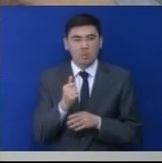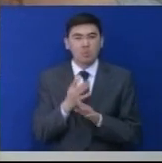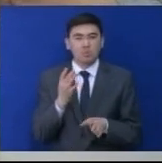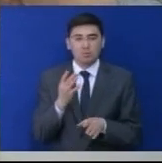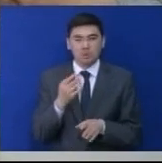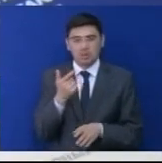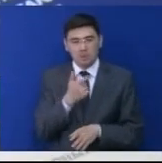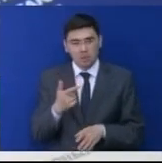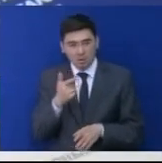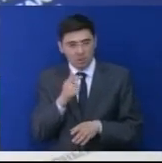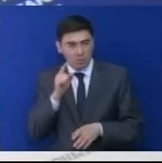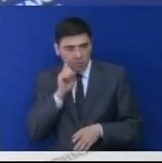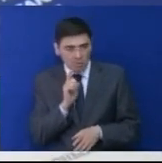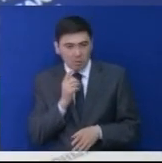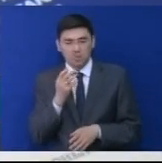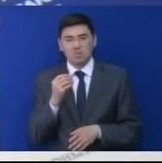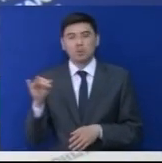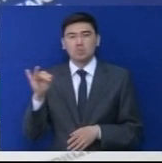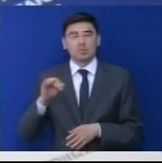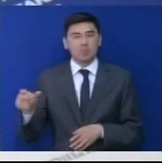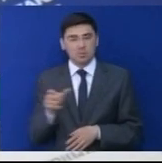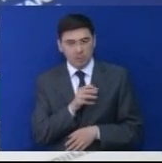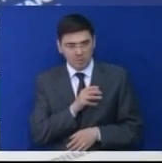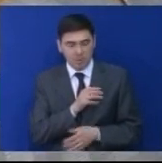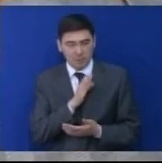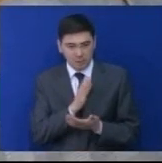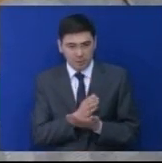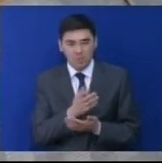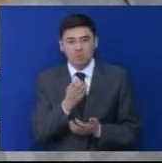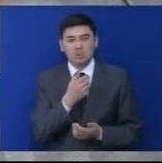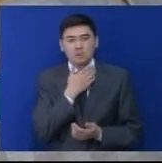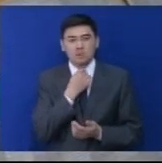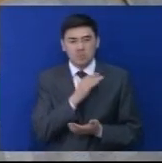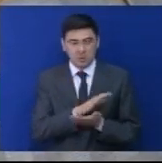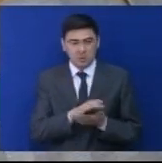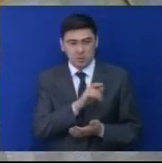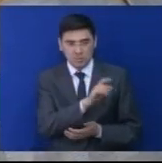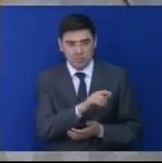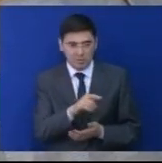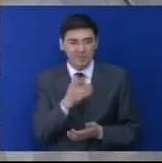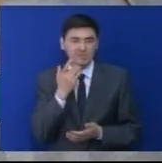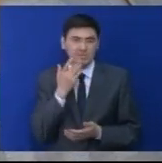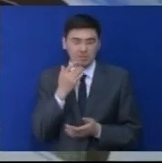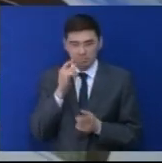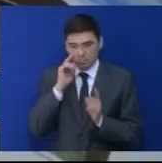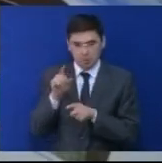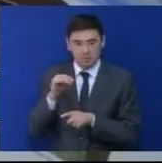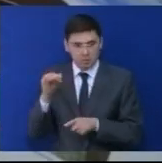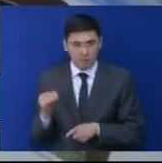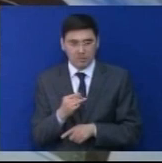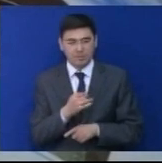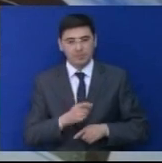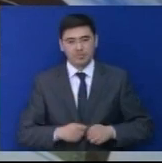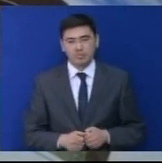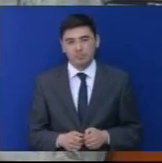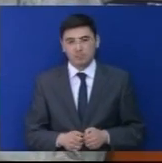географическое расположение и наша богатая история. К тому же сами семичане проявляют большой интерес к данной сфере. Сейчас, на данный